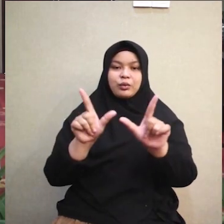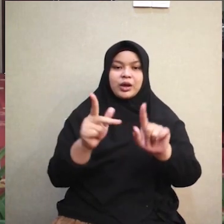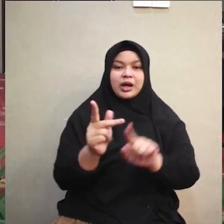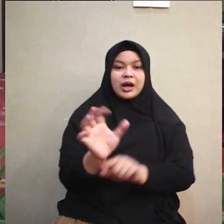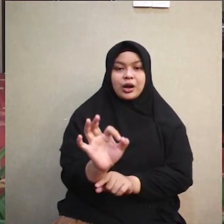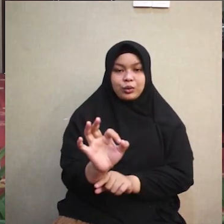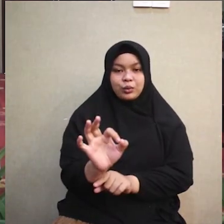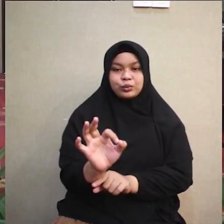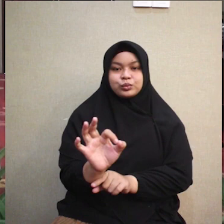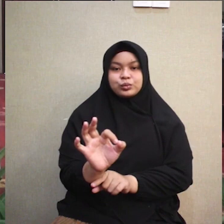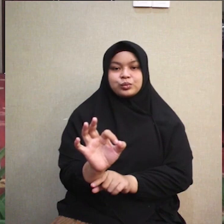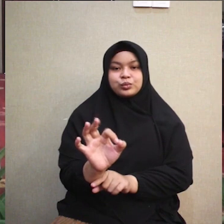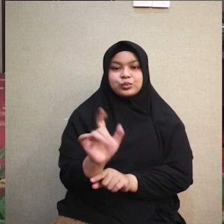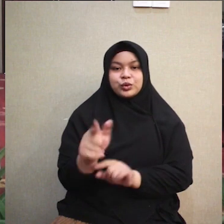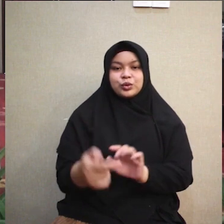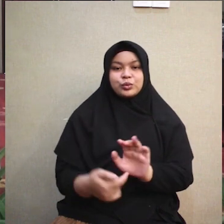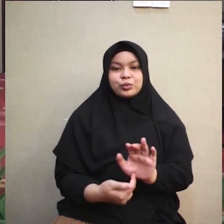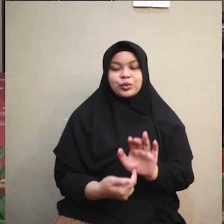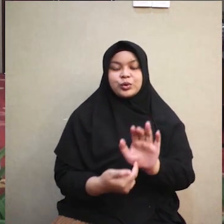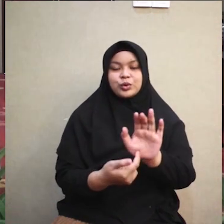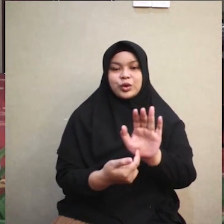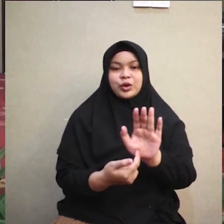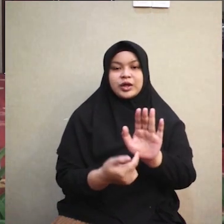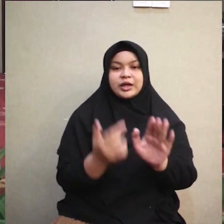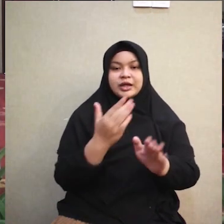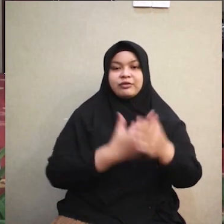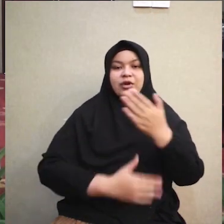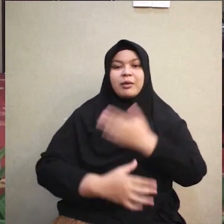yang muncul adalah yang